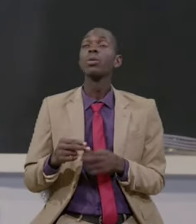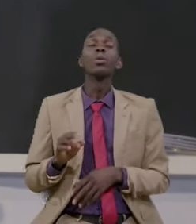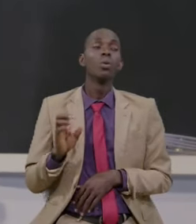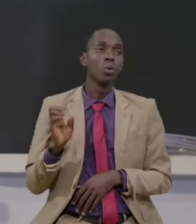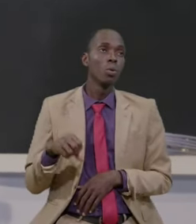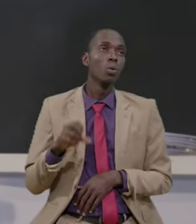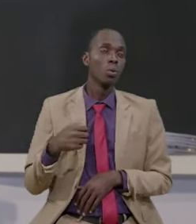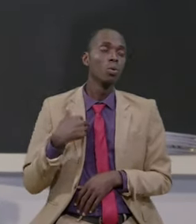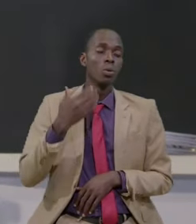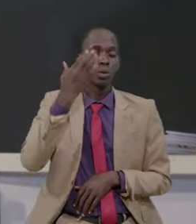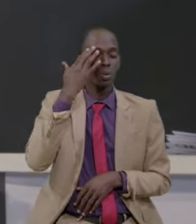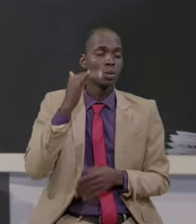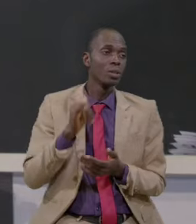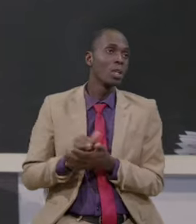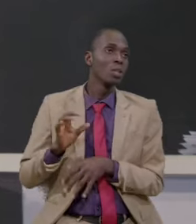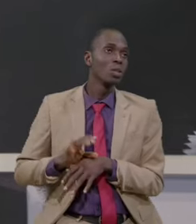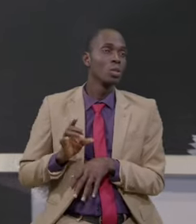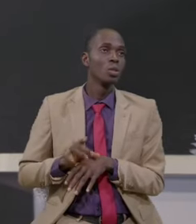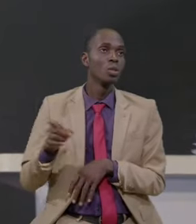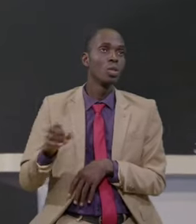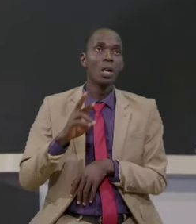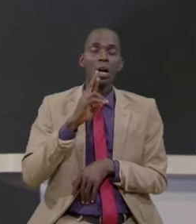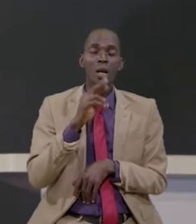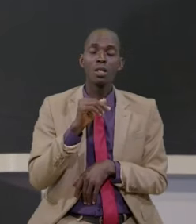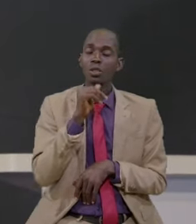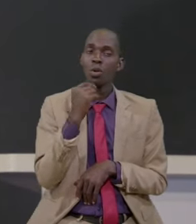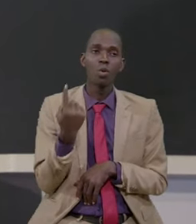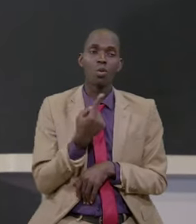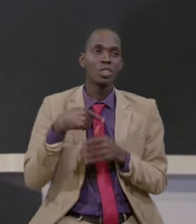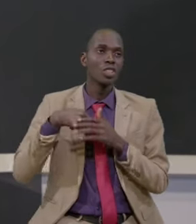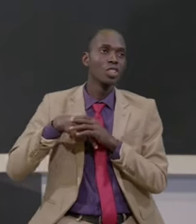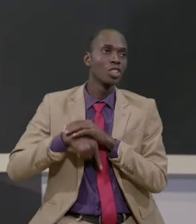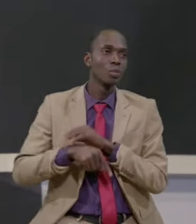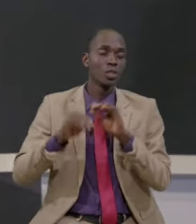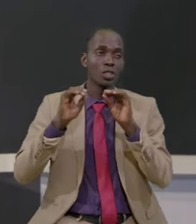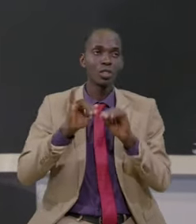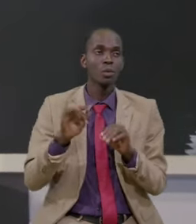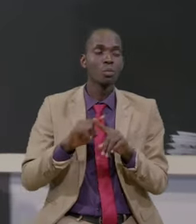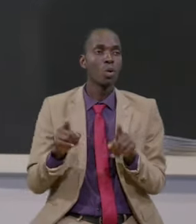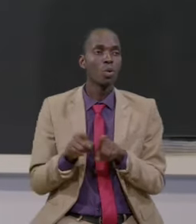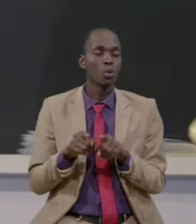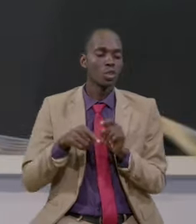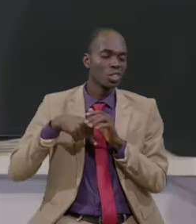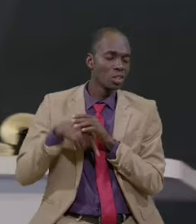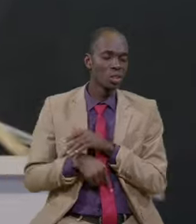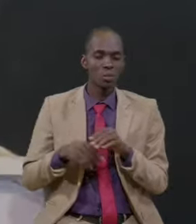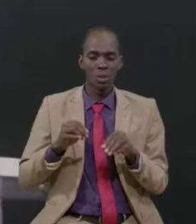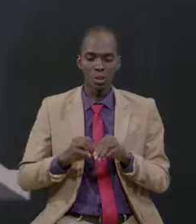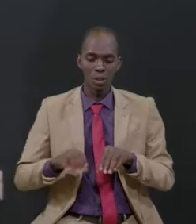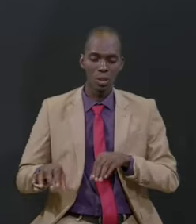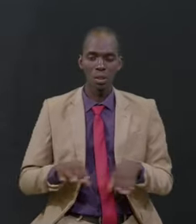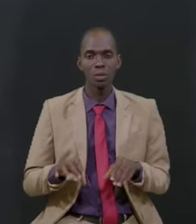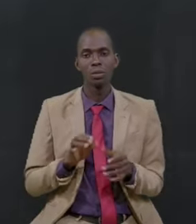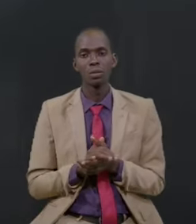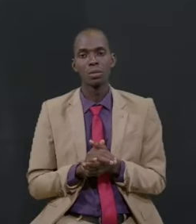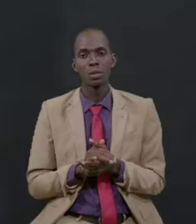vie profonde. Ils ne sont pas seulement profonds dans la doctrine, mais ils sont profonds dans les actions. C'est ce que le